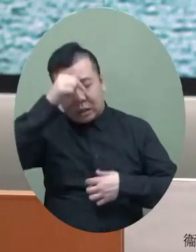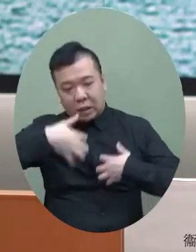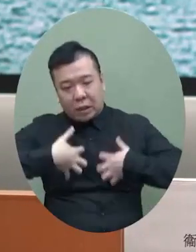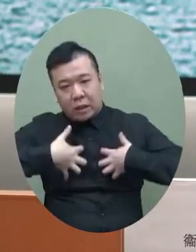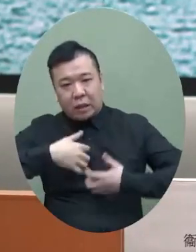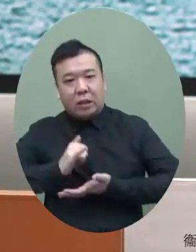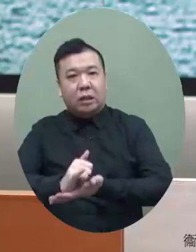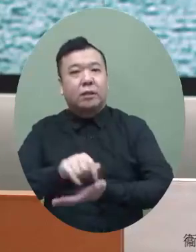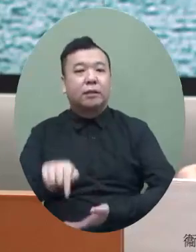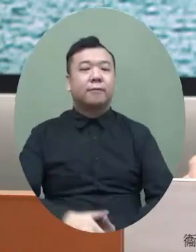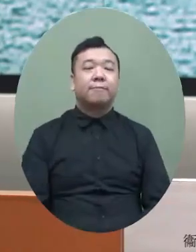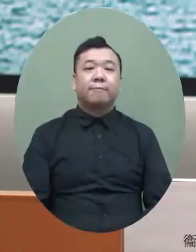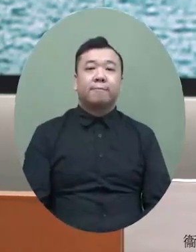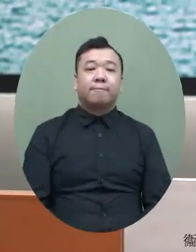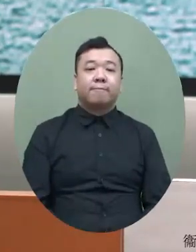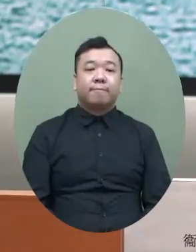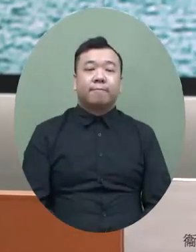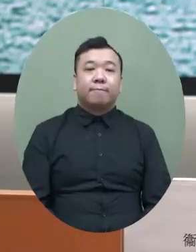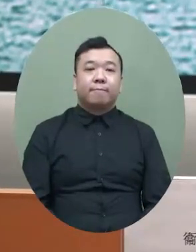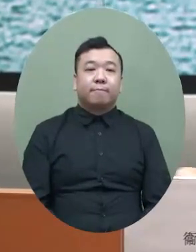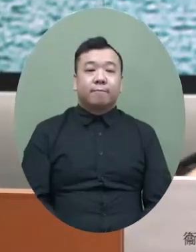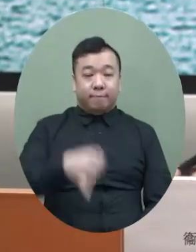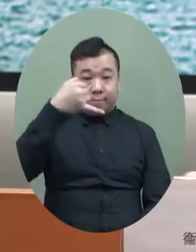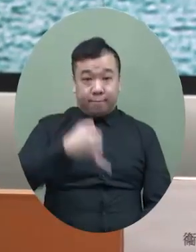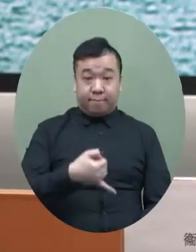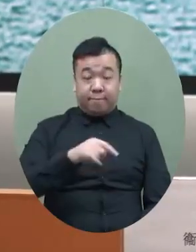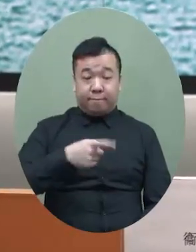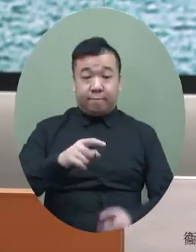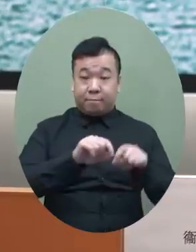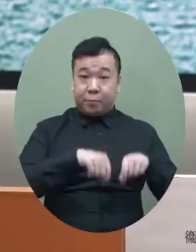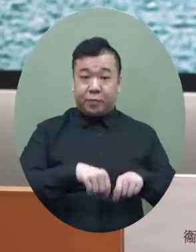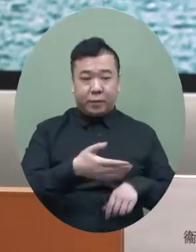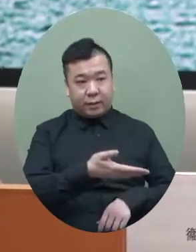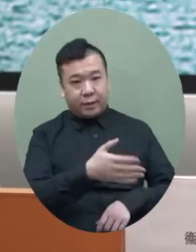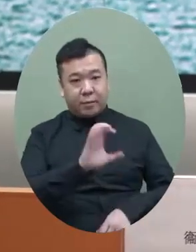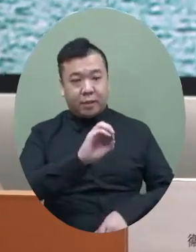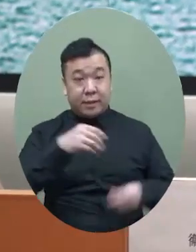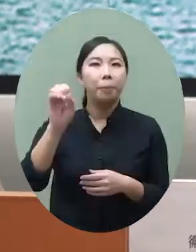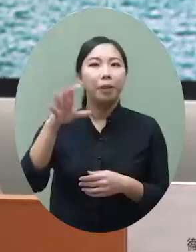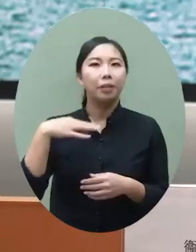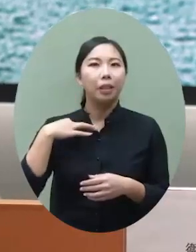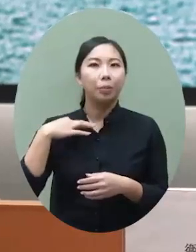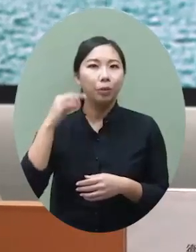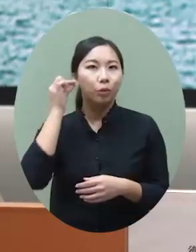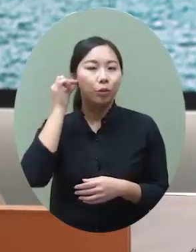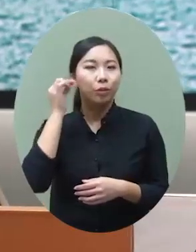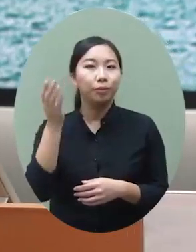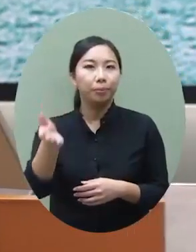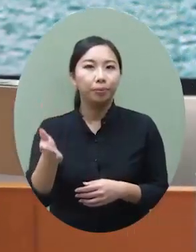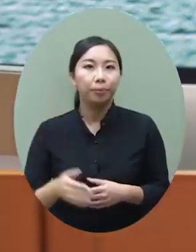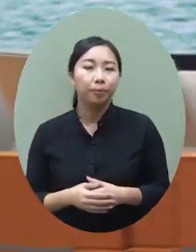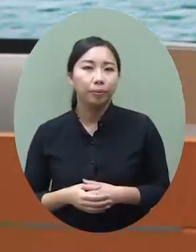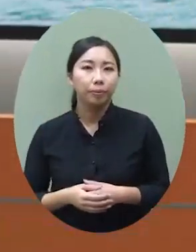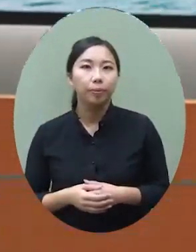嚇。 好，下一條嗰邊後邊白色衫嗰位女士。